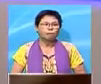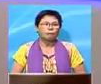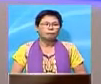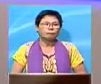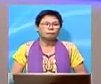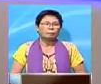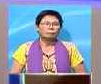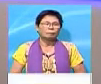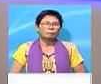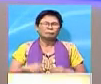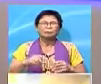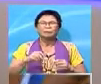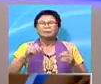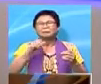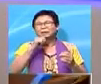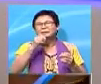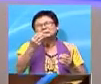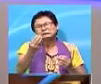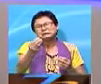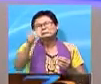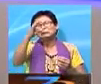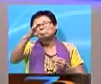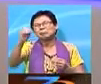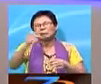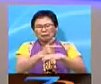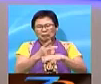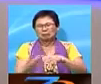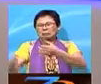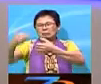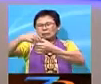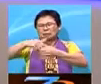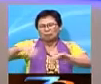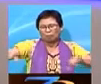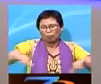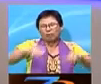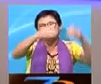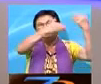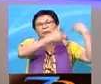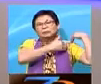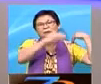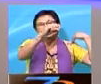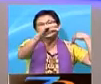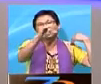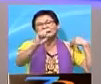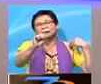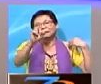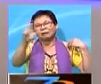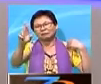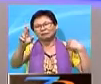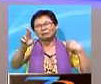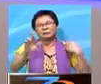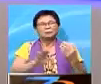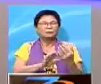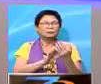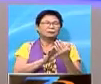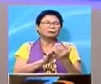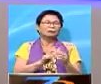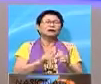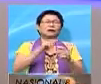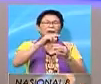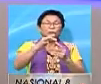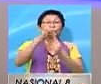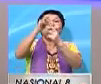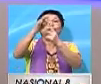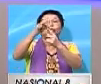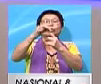Masih tidak banyak syarikat korporat yang mahu melibatkan diri dalam melaksanakan tanggungjawab sosial CSR terutama